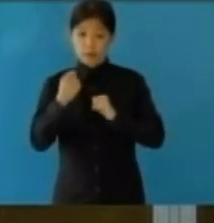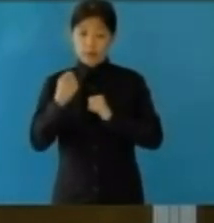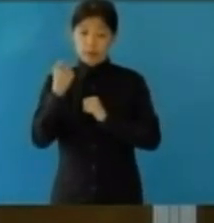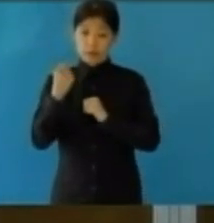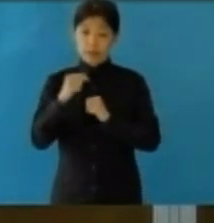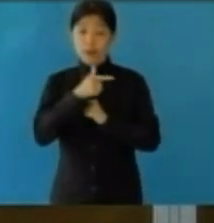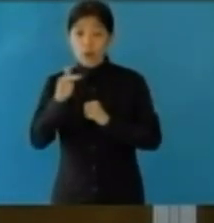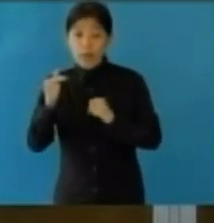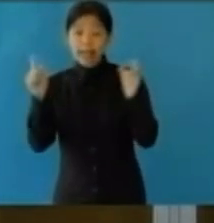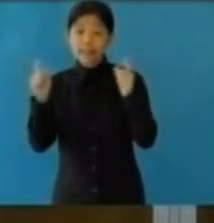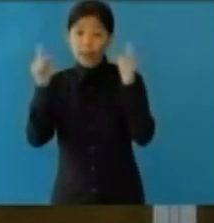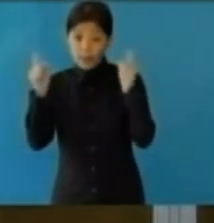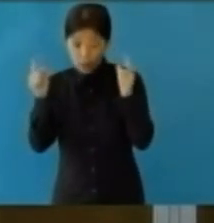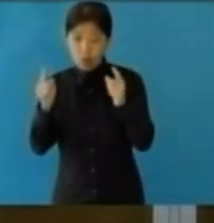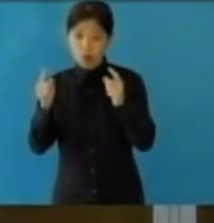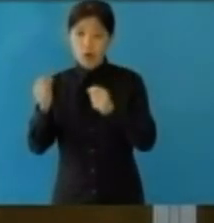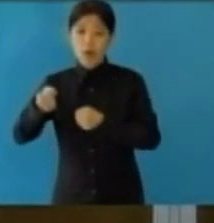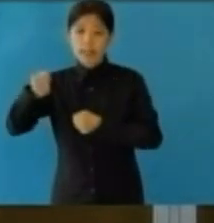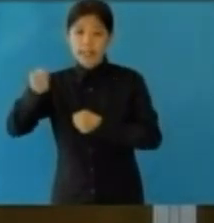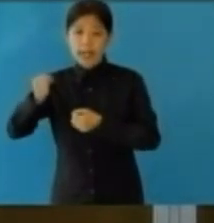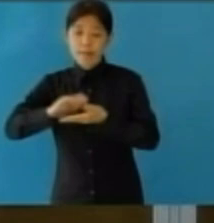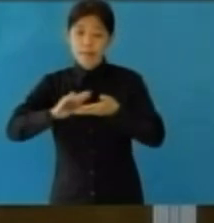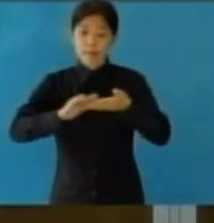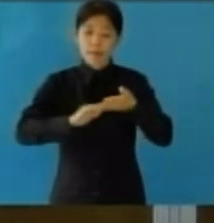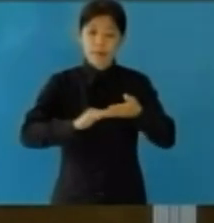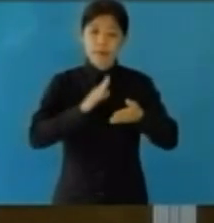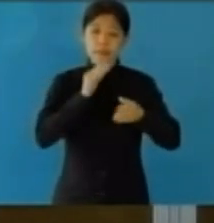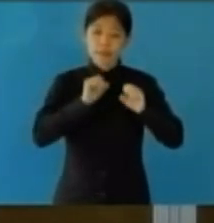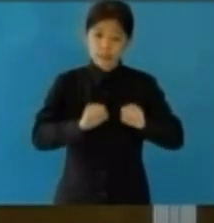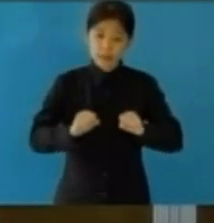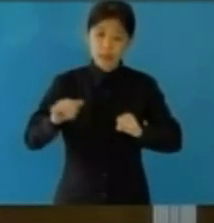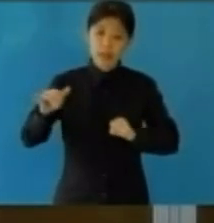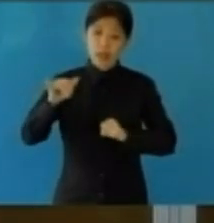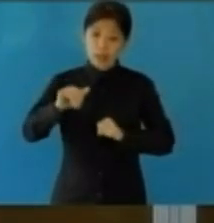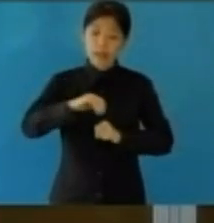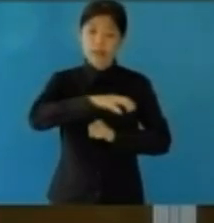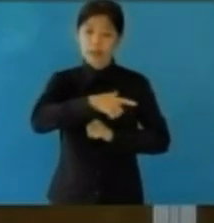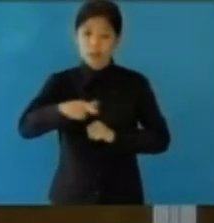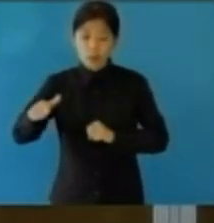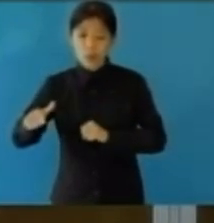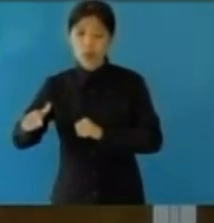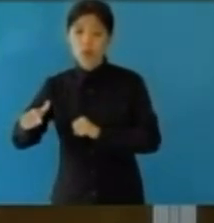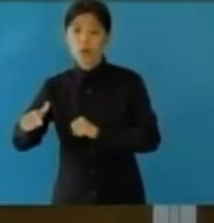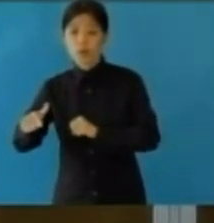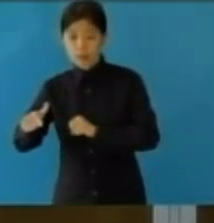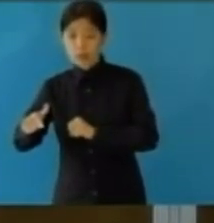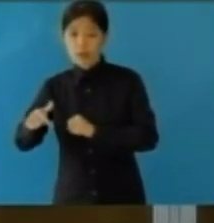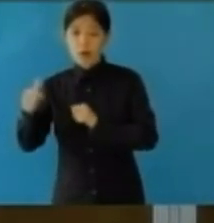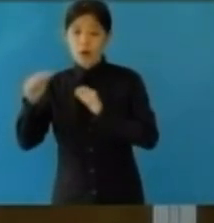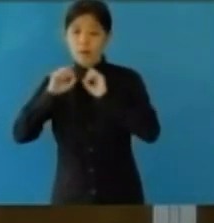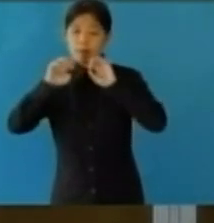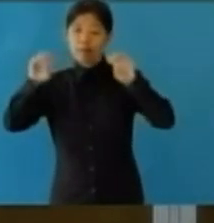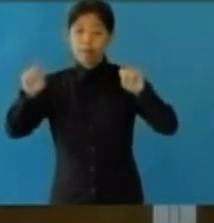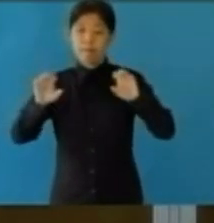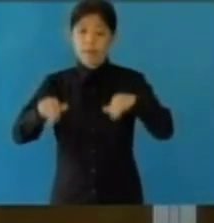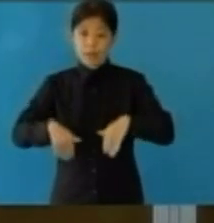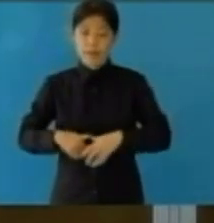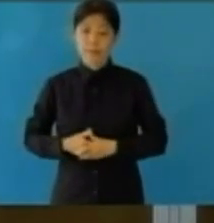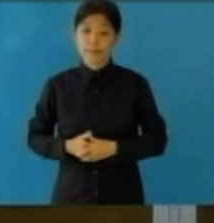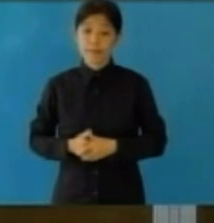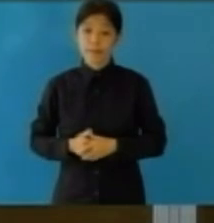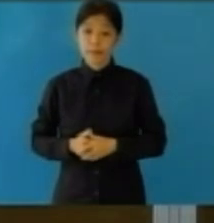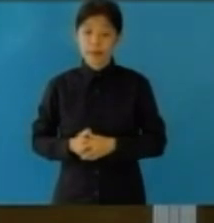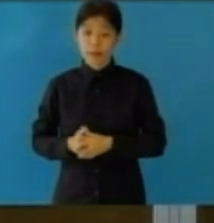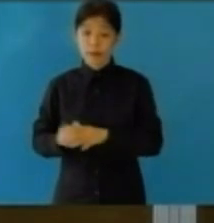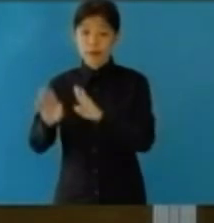全市町村をつなぐ許可リレーの実施、空港や主要駅等での歓迎装飾などに取り組んできています。両大会の